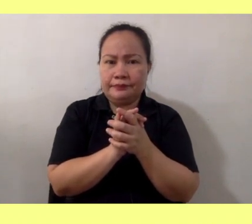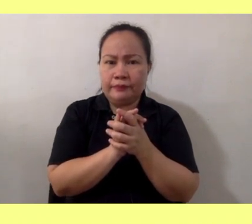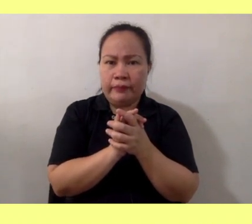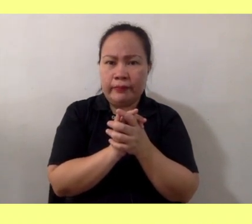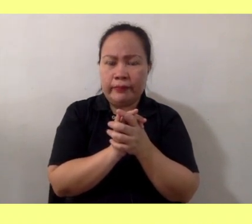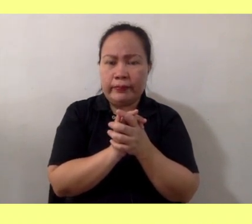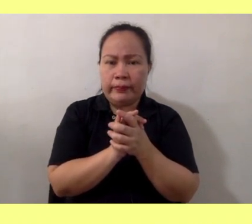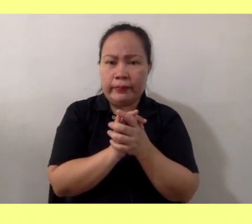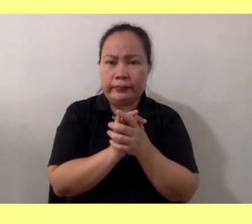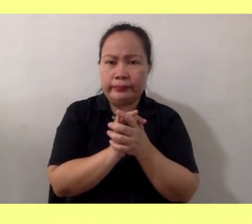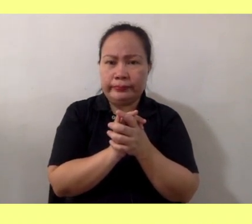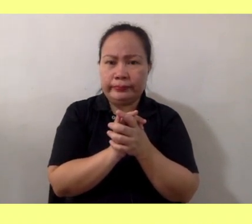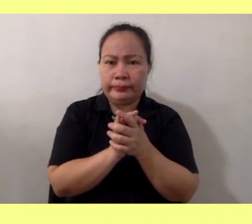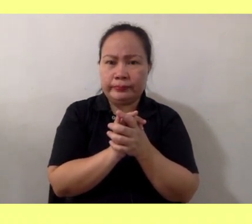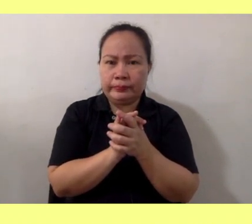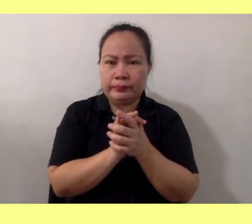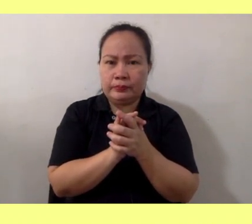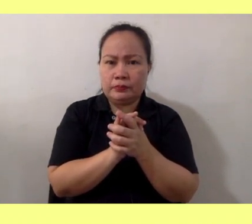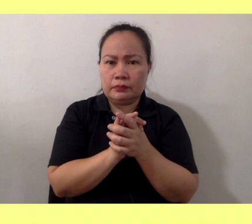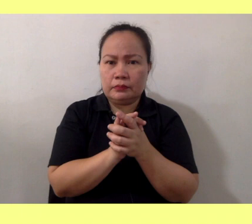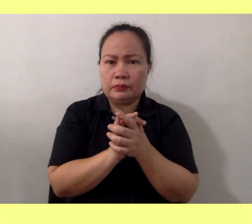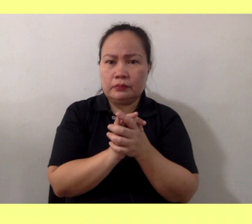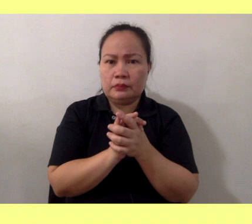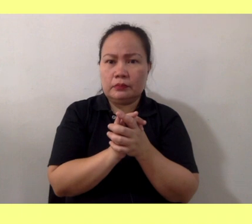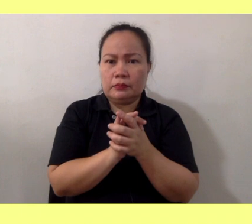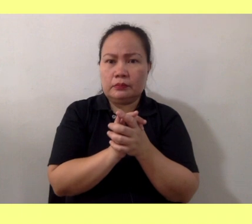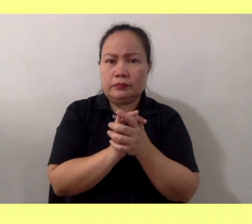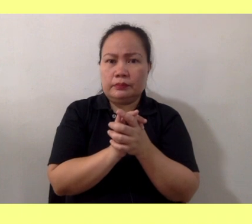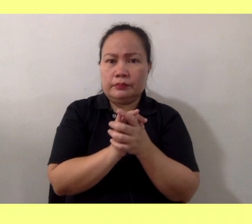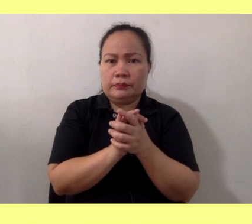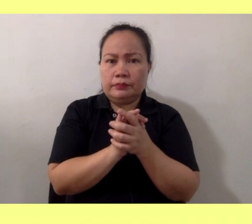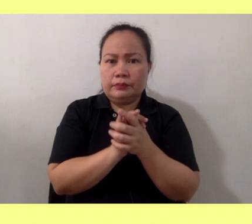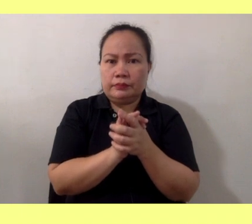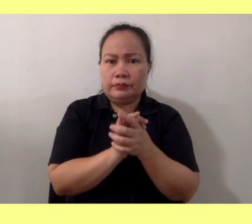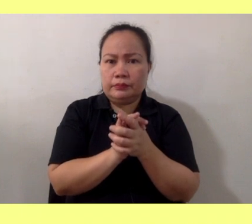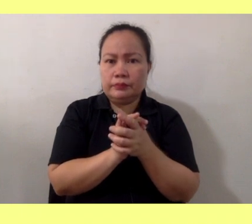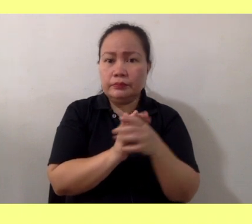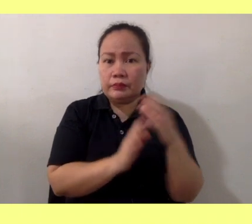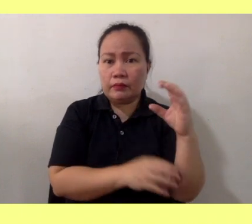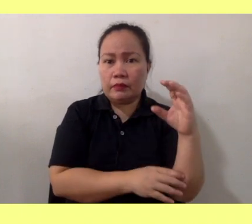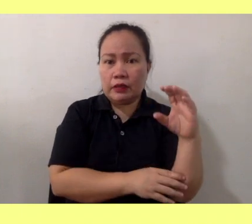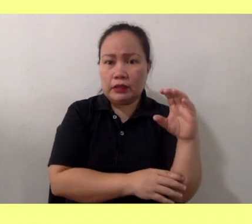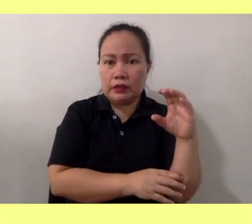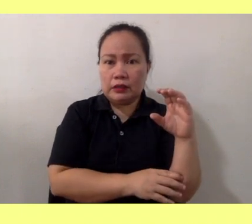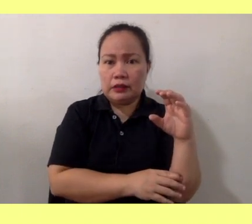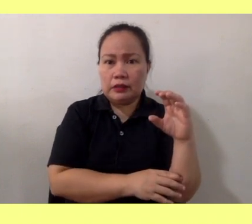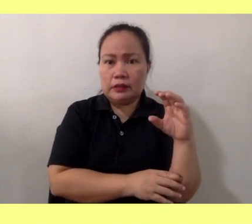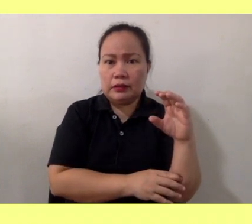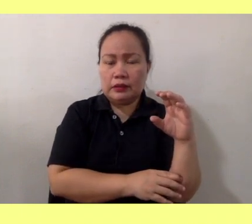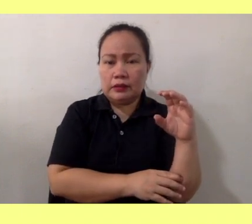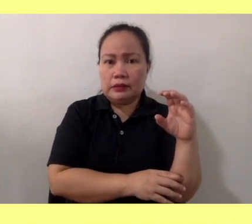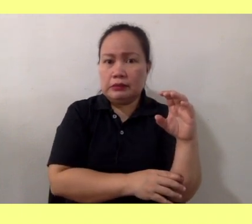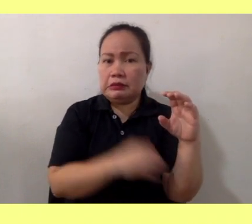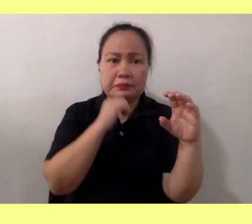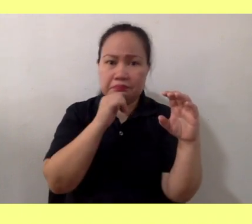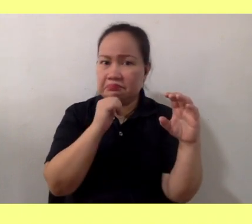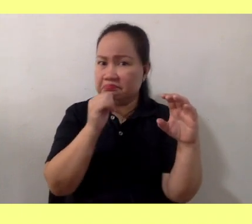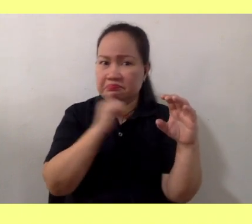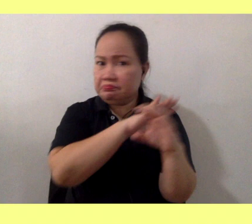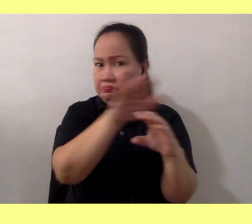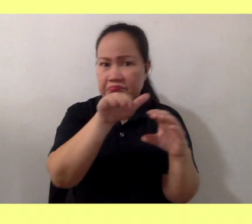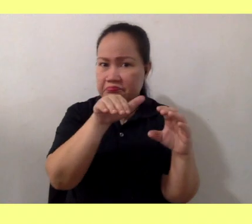nasa bottom. Or pwede rin itong nasa likod. Ayan. Si C, kahit nandito